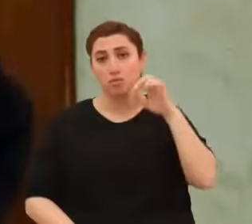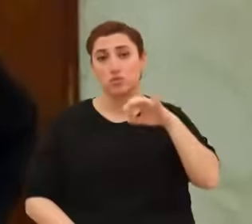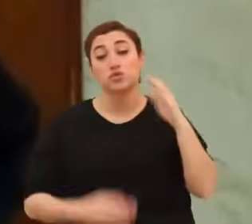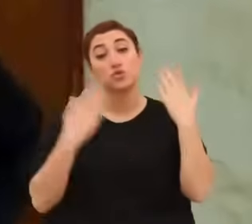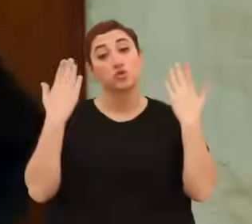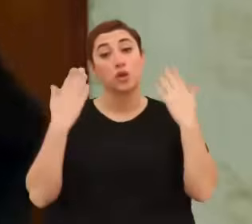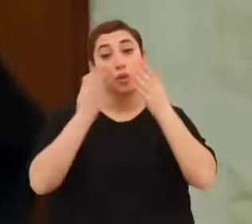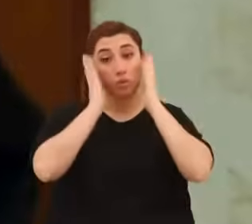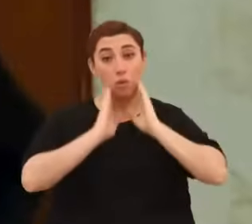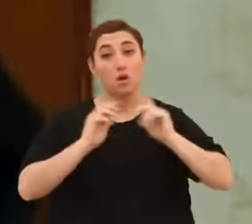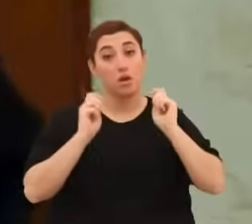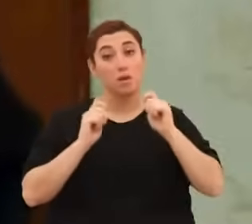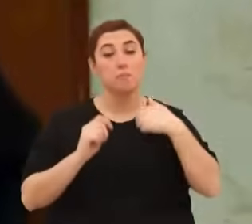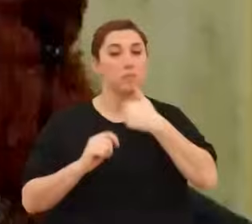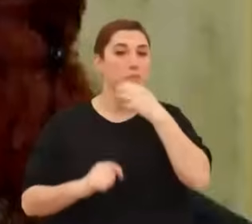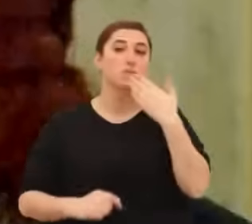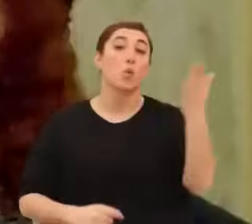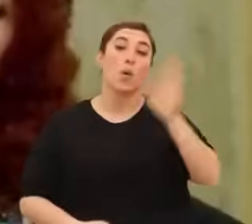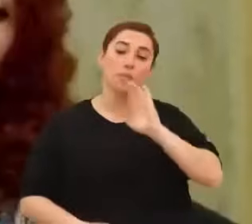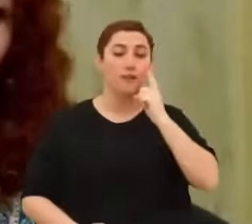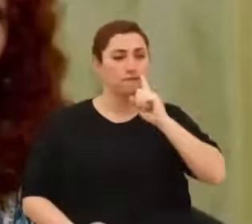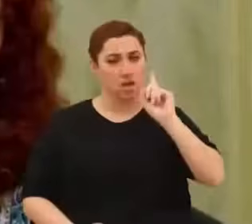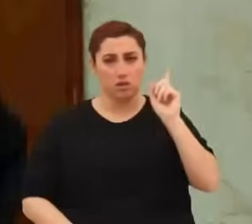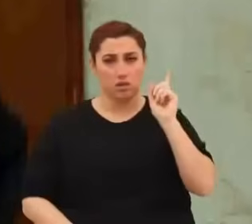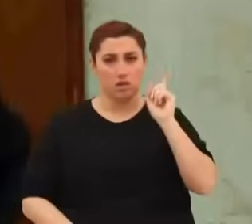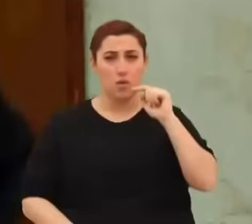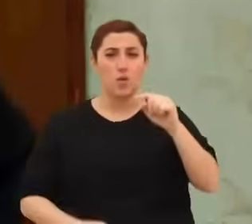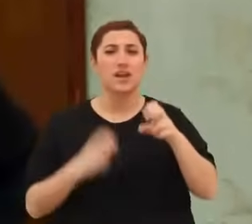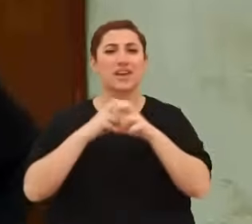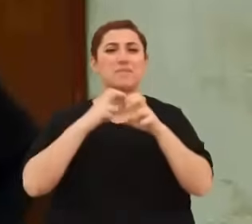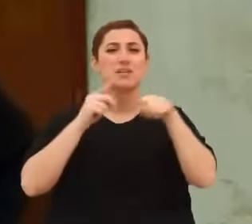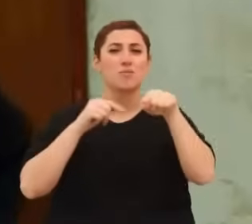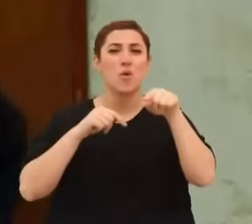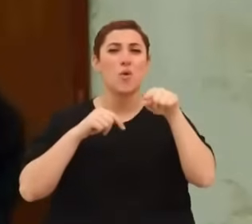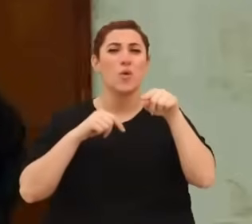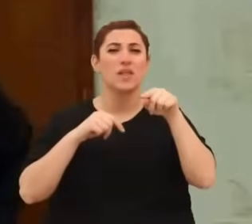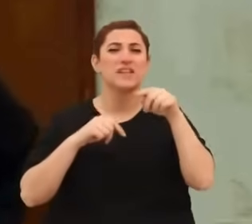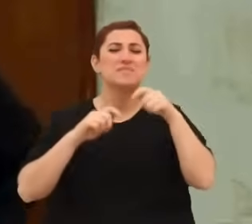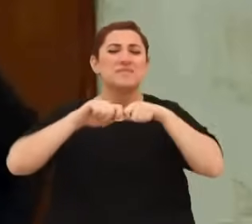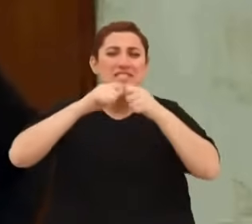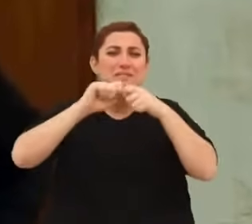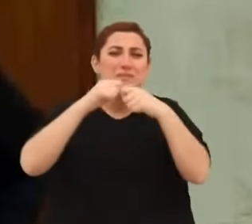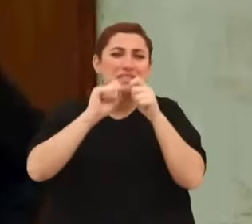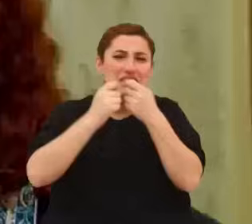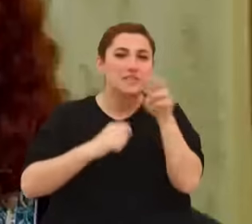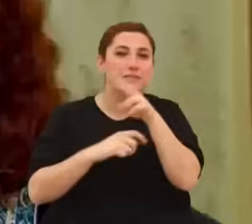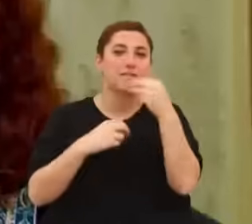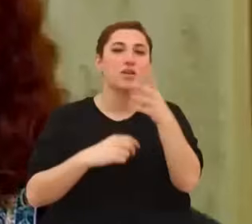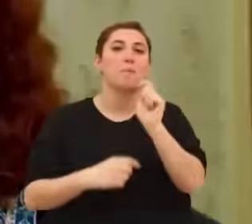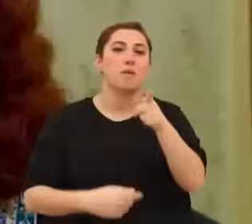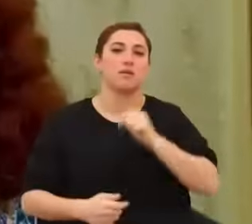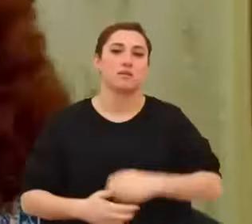Bugün ararlar diye düşünüyorum. İnşallah dua edin ben babanıza söylemedim. Vallahi billahi. O kemiklerinizi böyle pinçik pinçik kırardı ikinizin